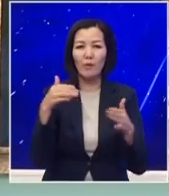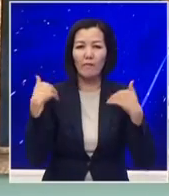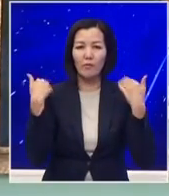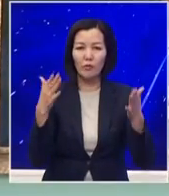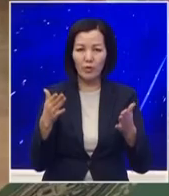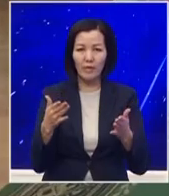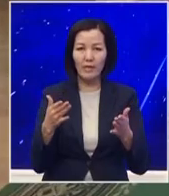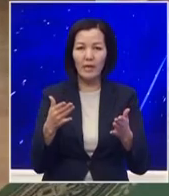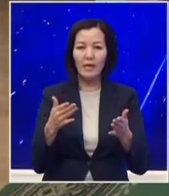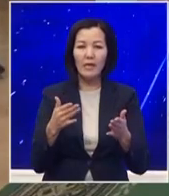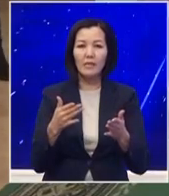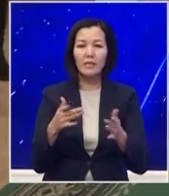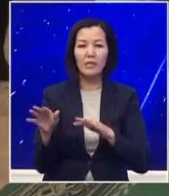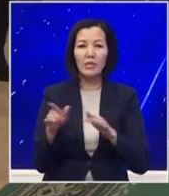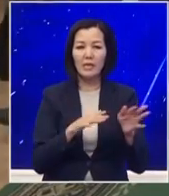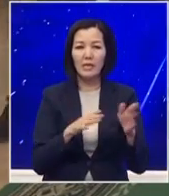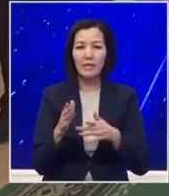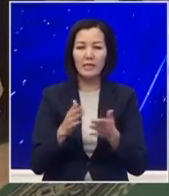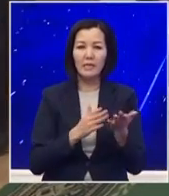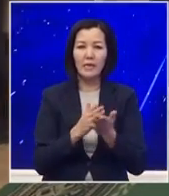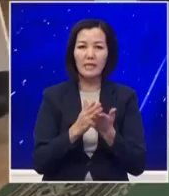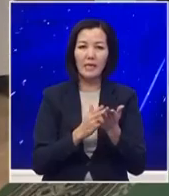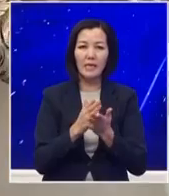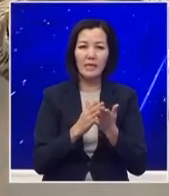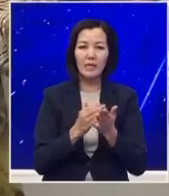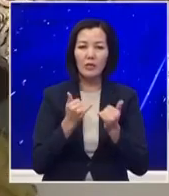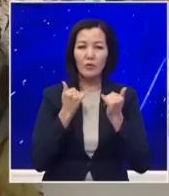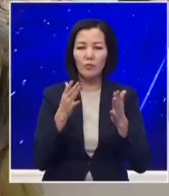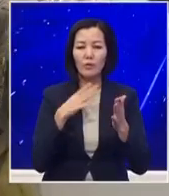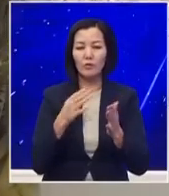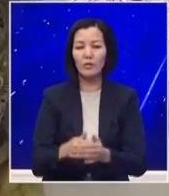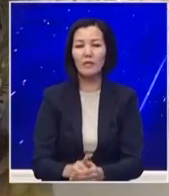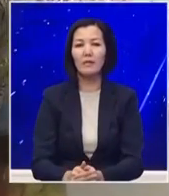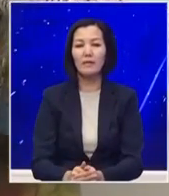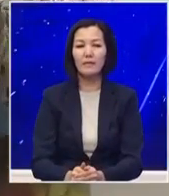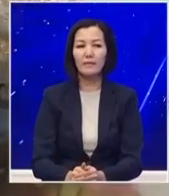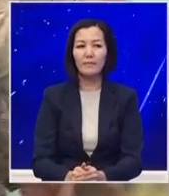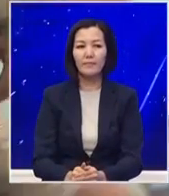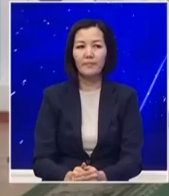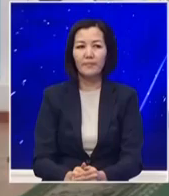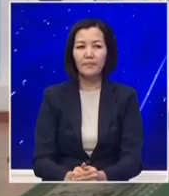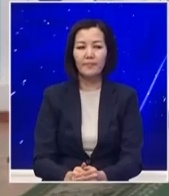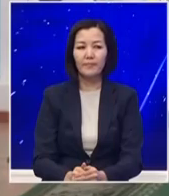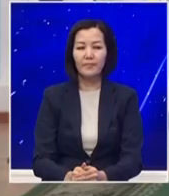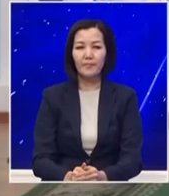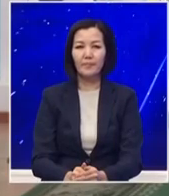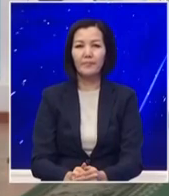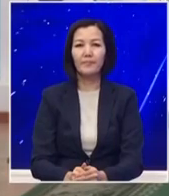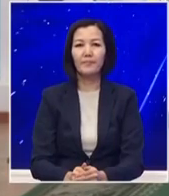Мәрлен Көлбаев құттықтады. Сонымен қатар сала ардагерлеріне де құрмет көрсетілді.